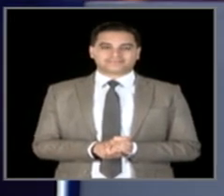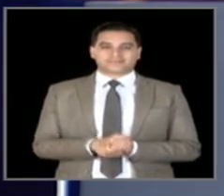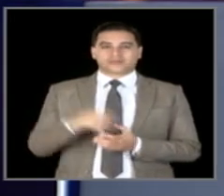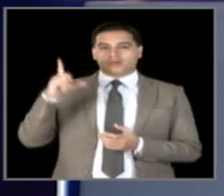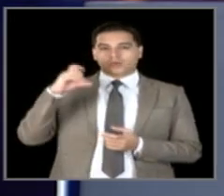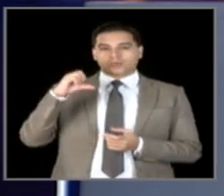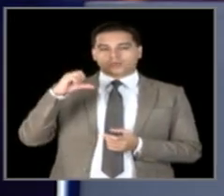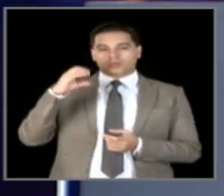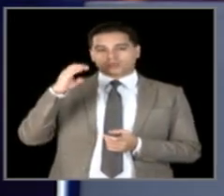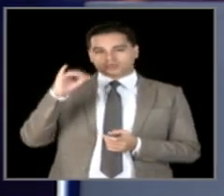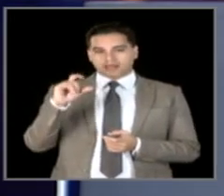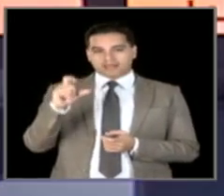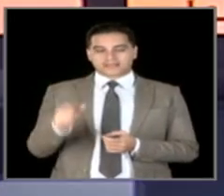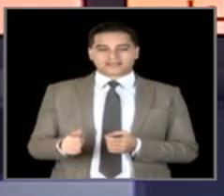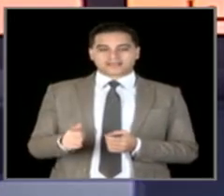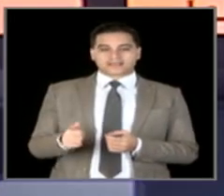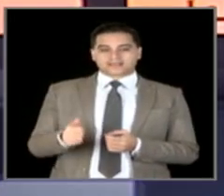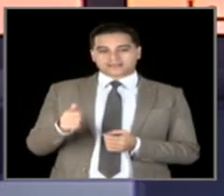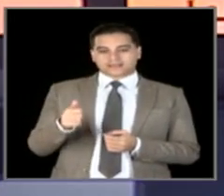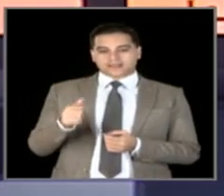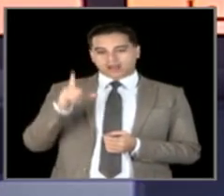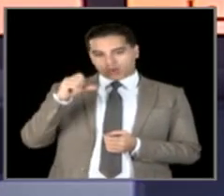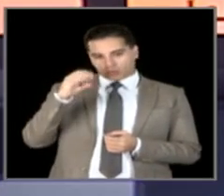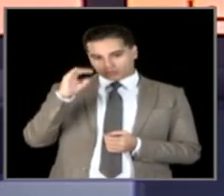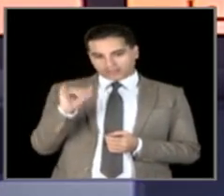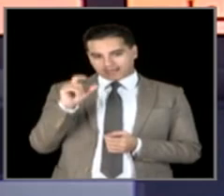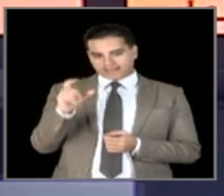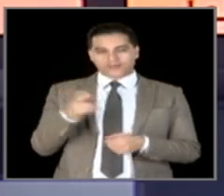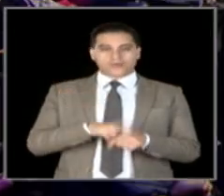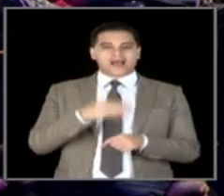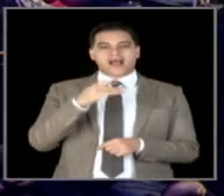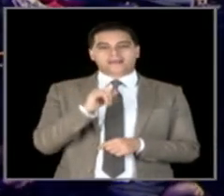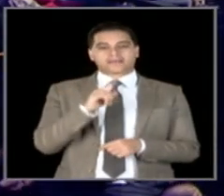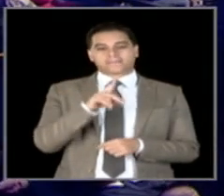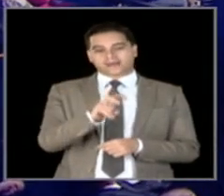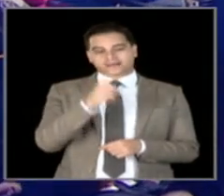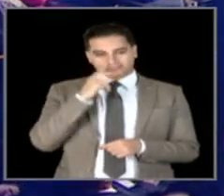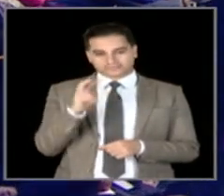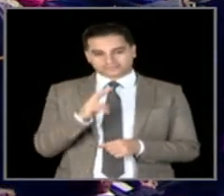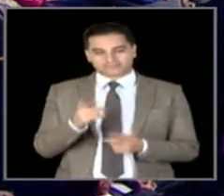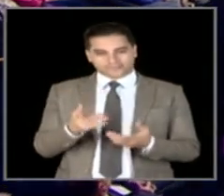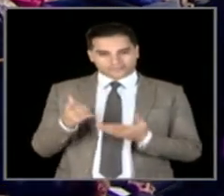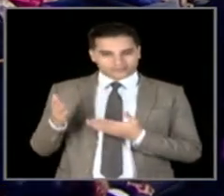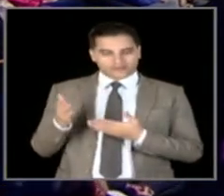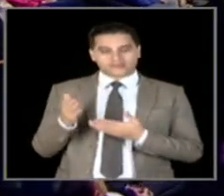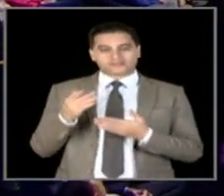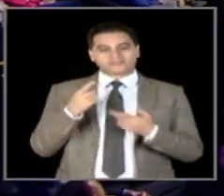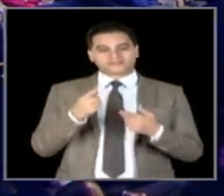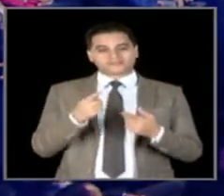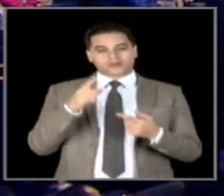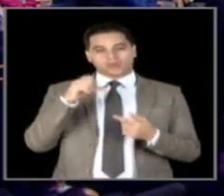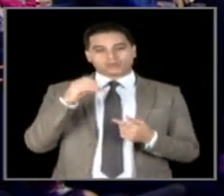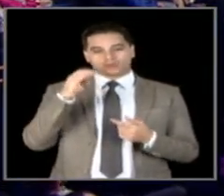لجينا وحبيبة، حبيبة ولجينا. حبيبة هتروح تسمع أغنية وترجع لنا تاني. تفضل تفضلي مكاني يا